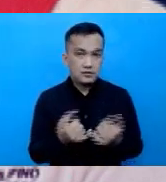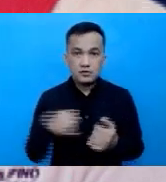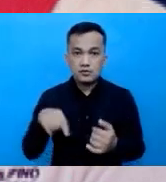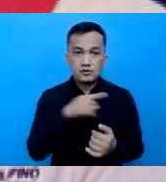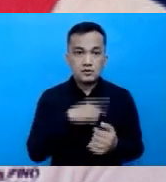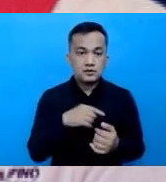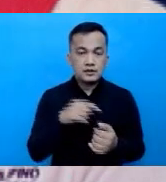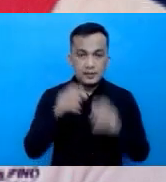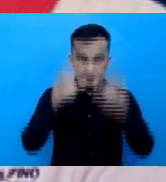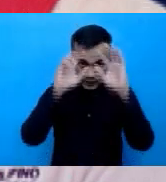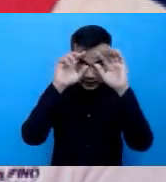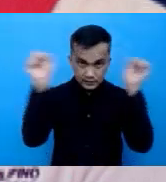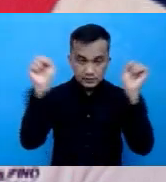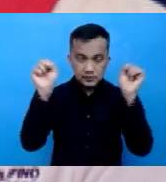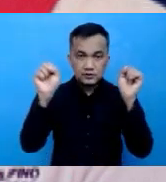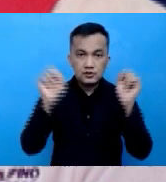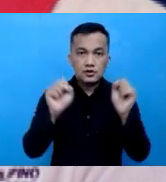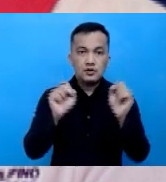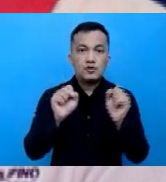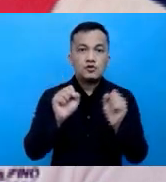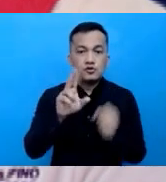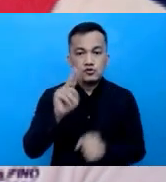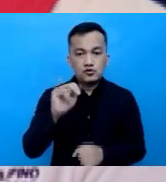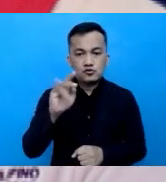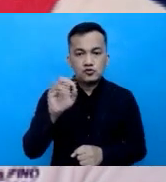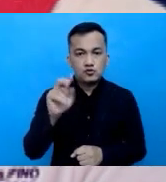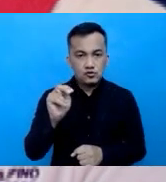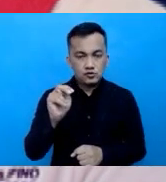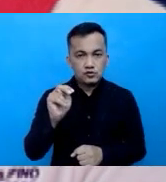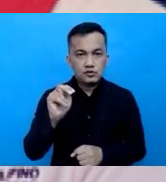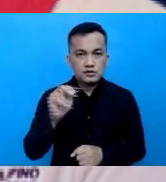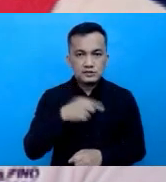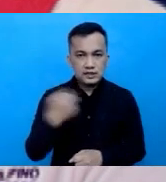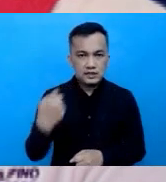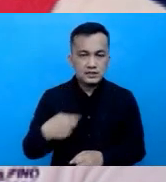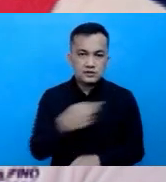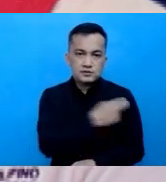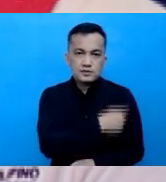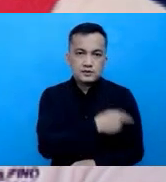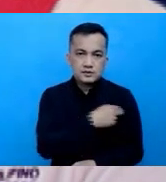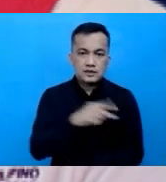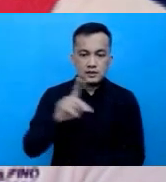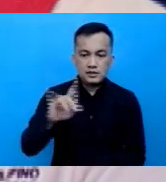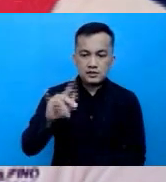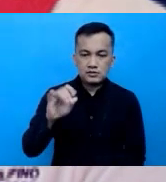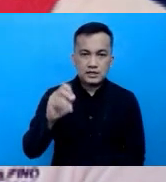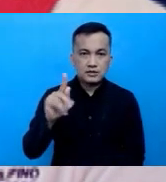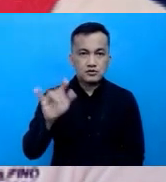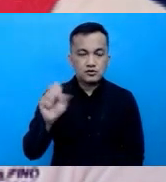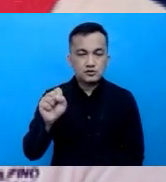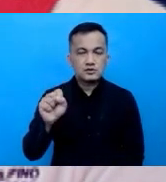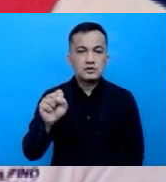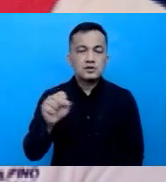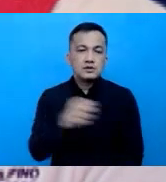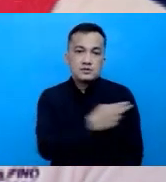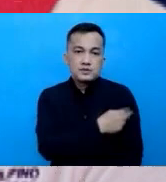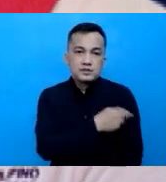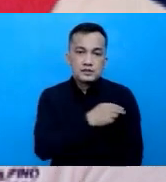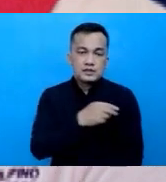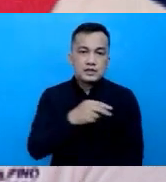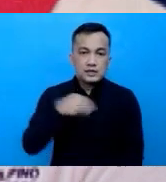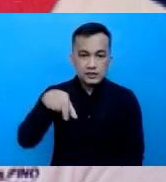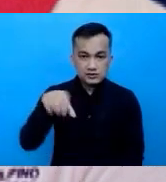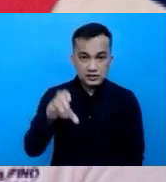presidente ng Union ng Chinese General Hospital. De Los Santos Medical Center ng Quezon City, NCR, hindi lahat ng